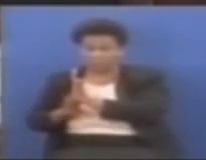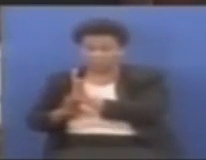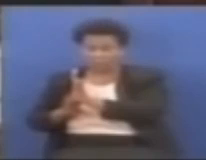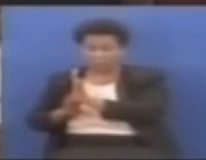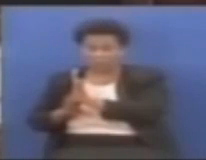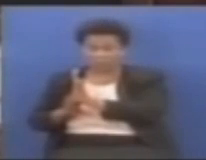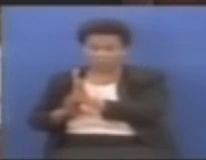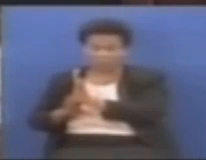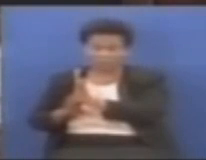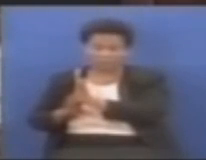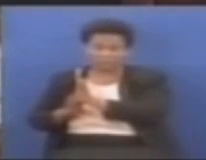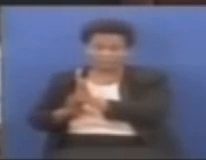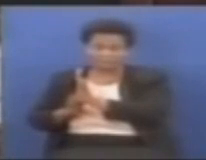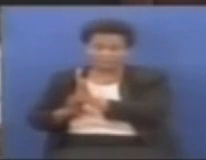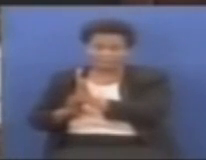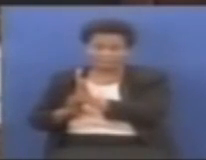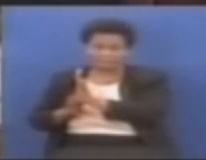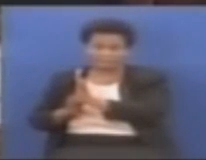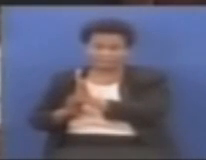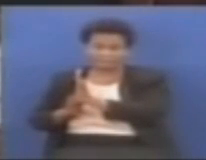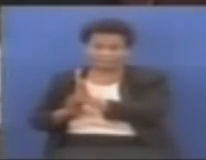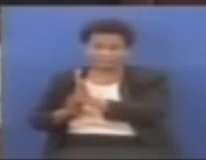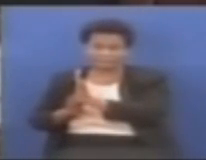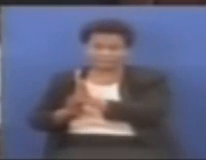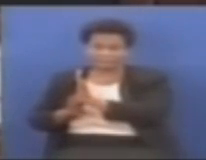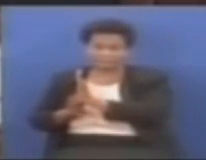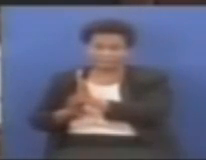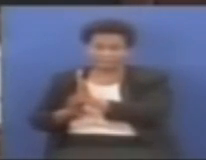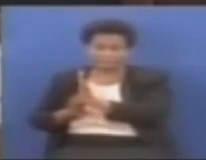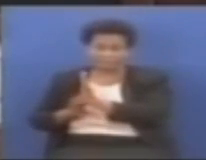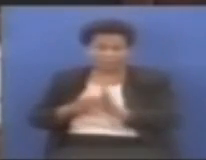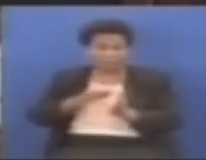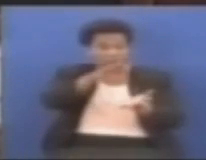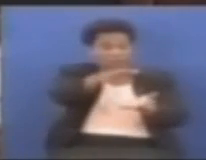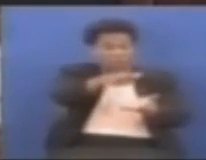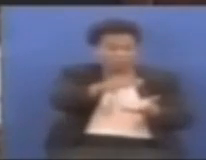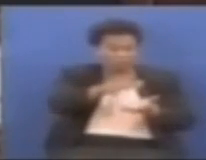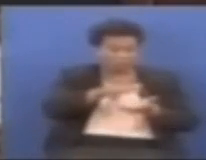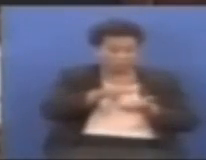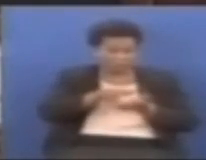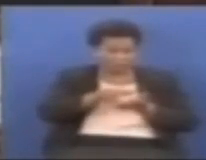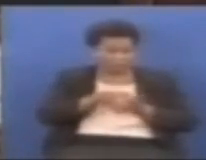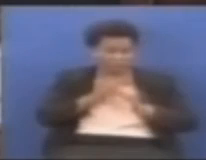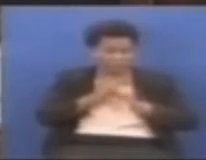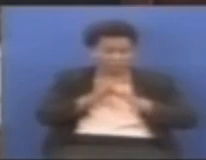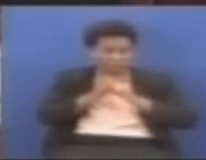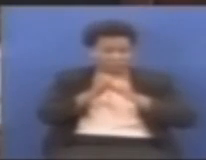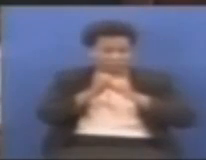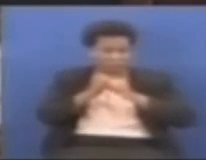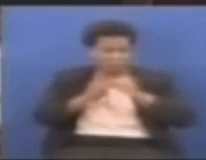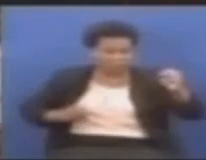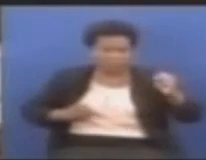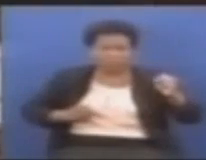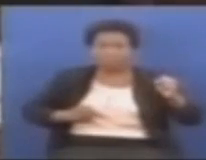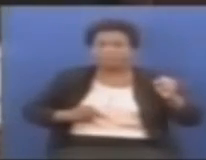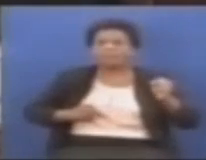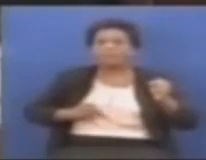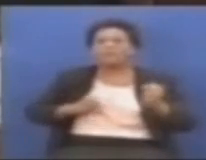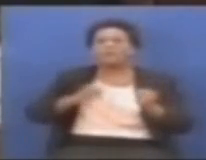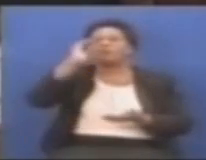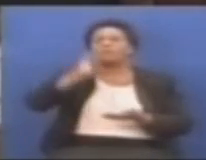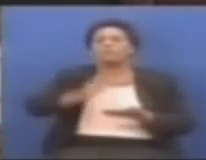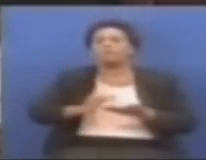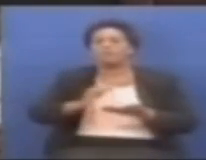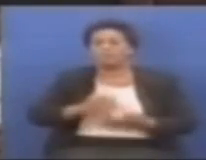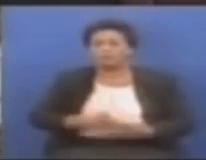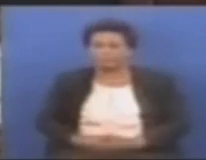ya sheria na kanuni za uvuvi ili kuimarisha usimamizi na matumizi endelevu ya rasilimali za uvuvi